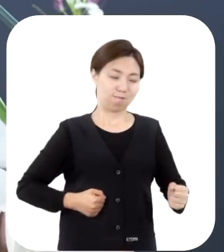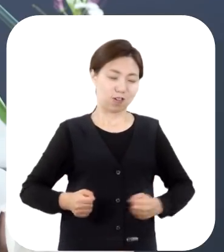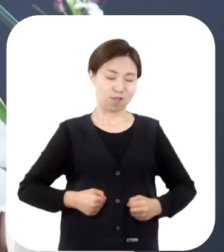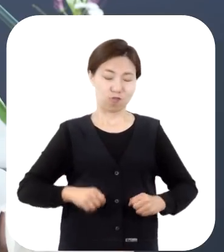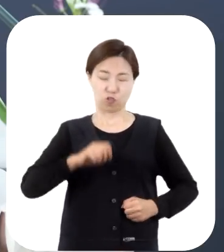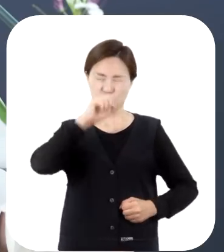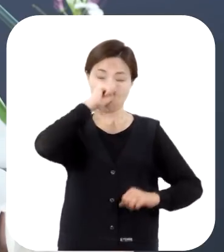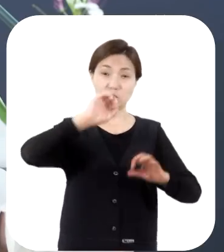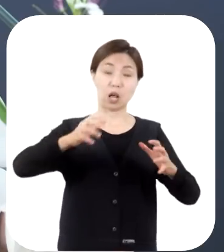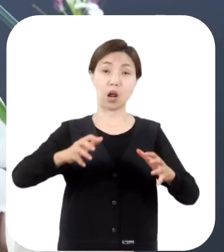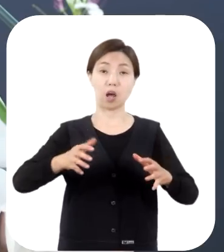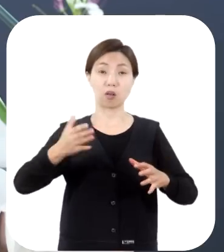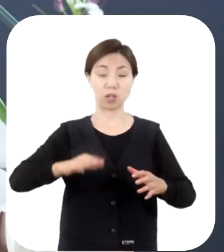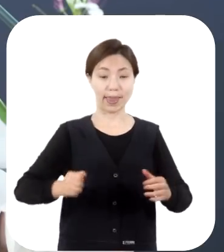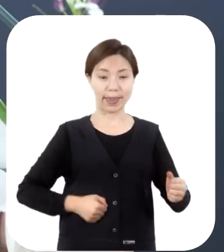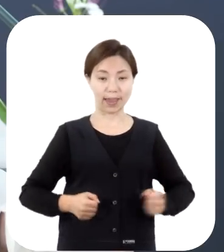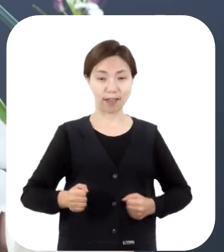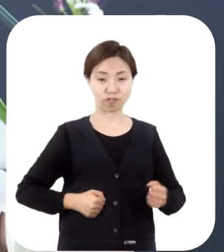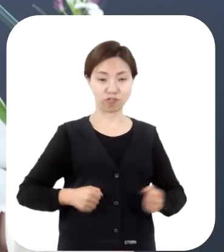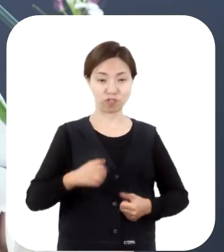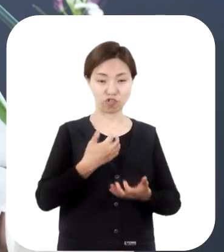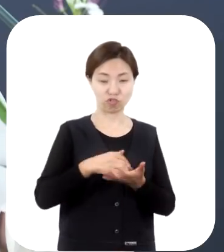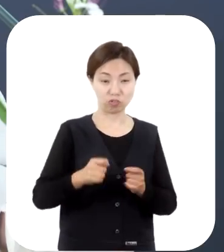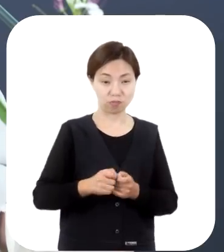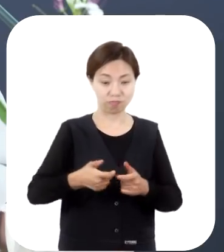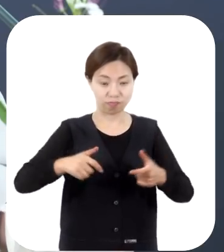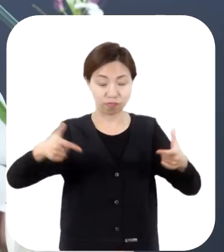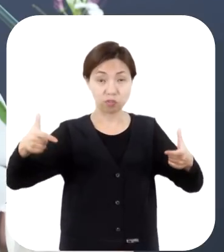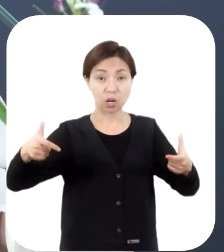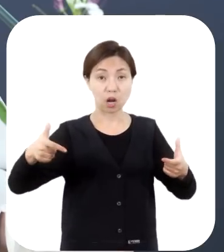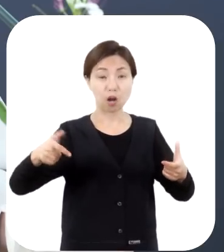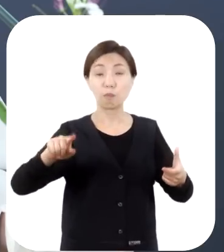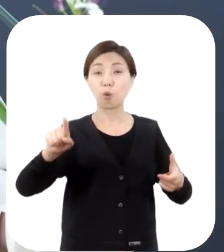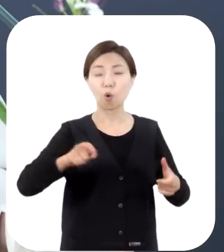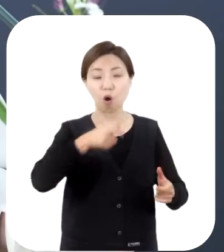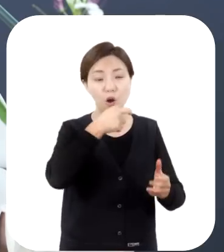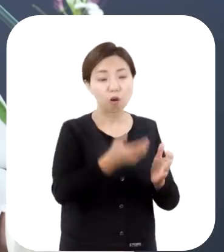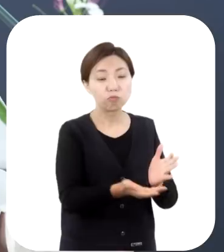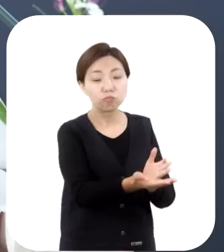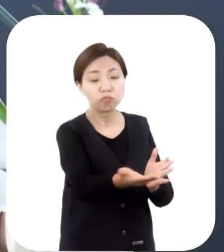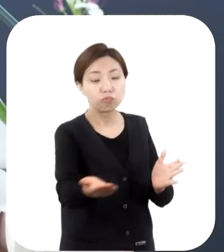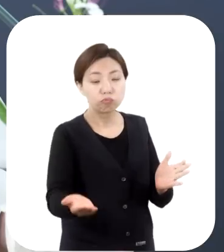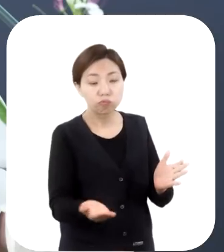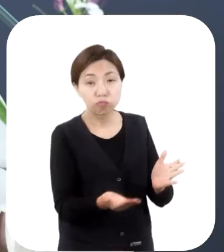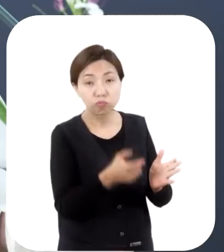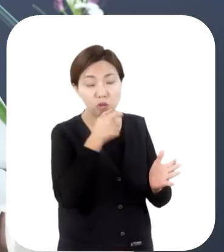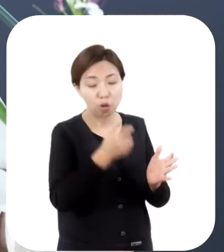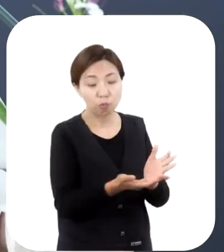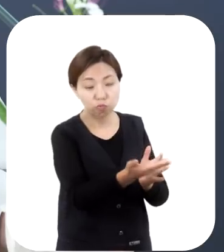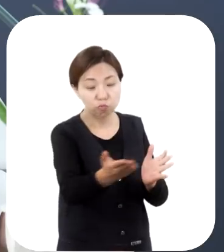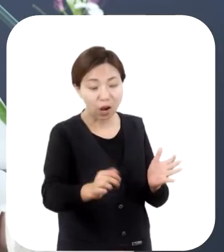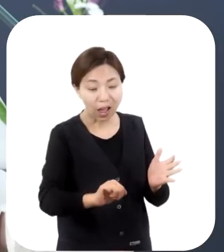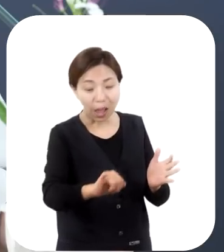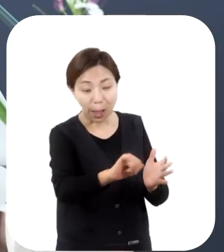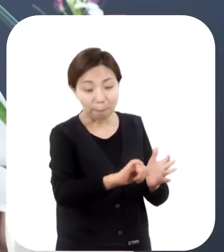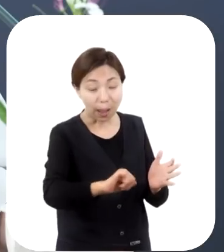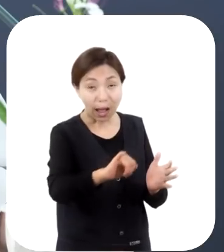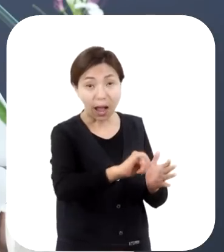그러나 개구리의 개체 수가 늘어나면 그 연못 속에 있는